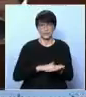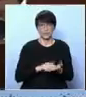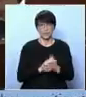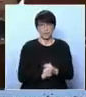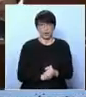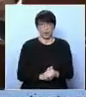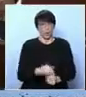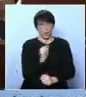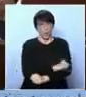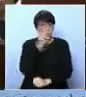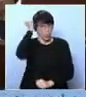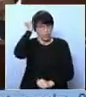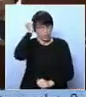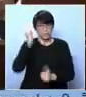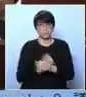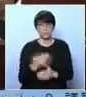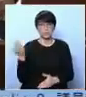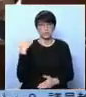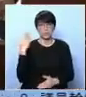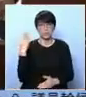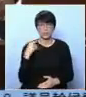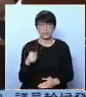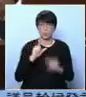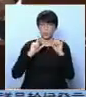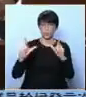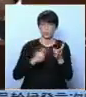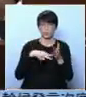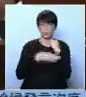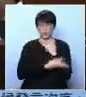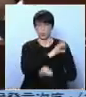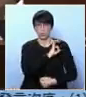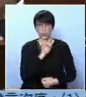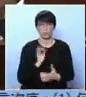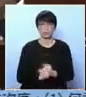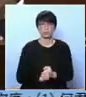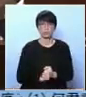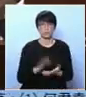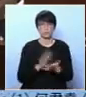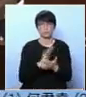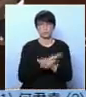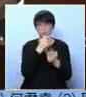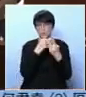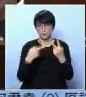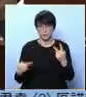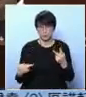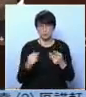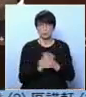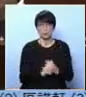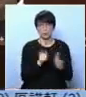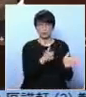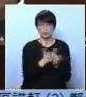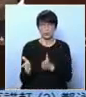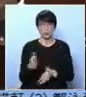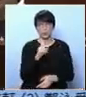芋。較早前你回應本會咧，就係話過去點解20多年來咧都唔係處理呢一個問